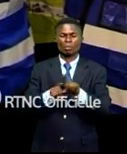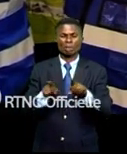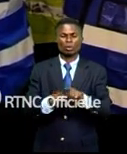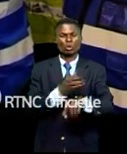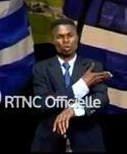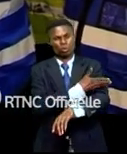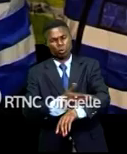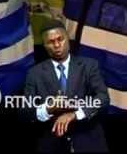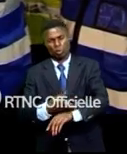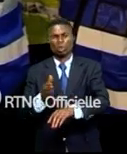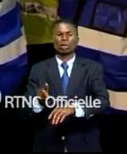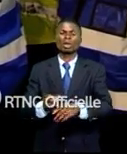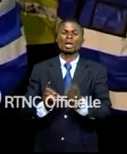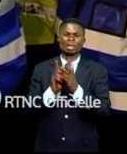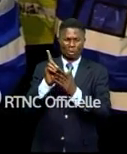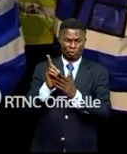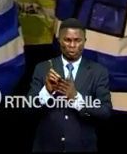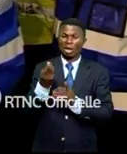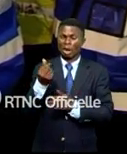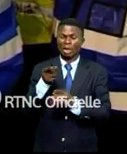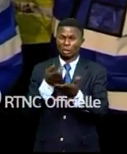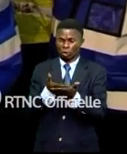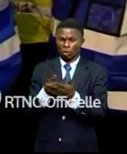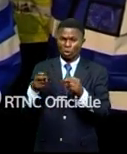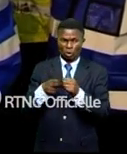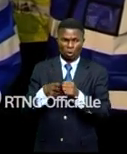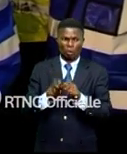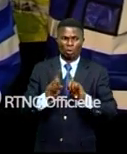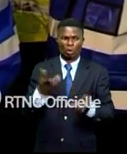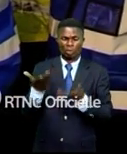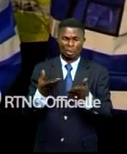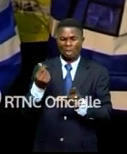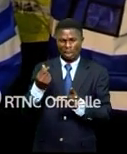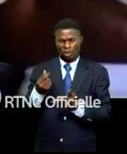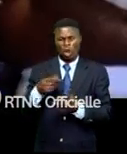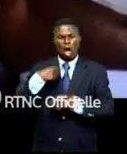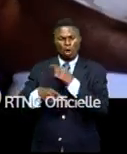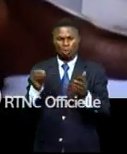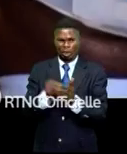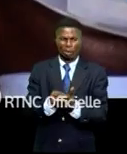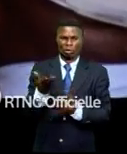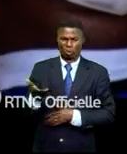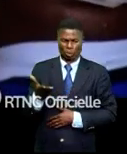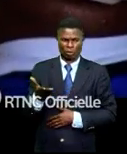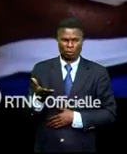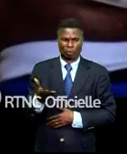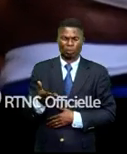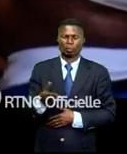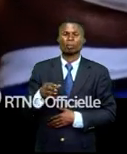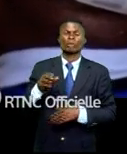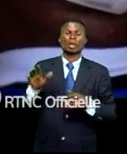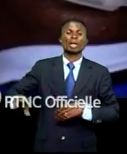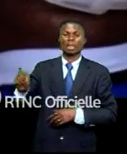case de départ, l'argent qu'on pourrait investir pour autre chose. On est obligé d'être dans un éternel recommencement. Actuellement,